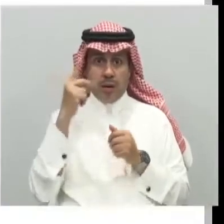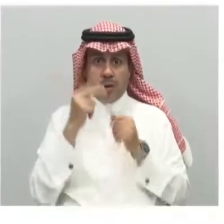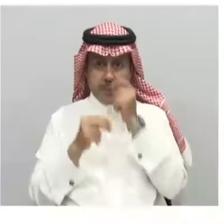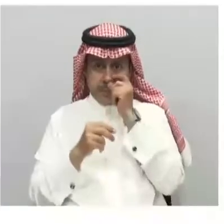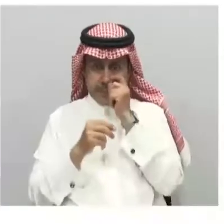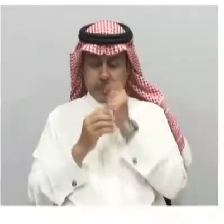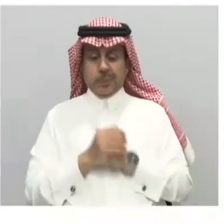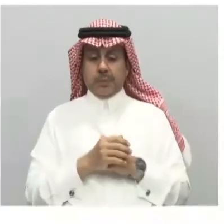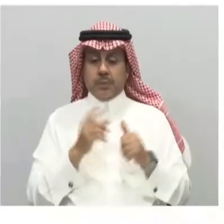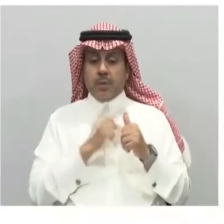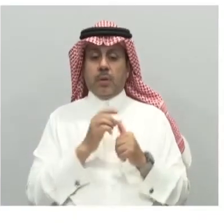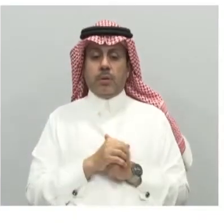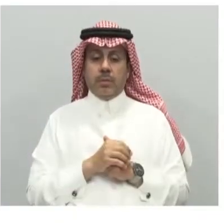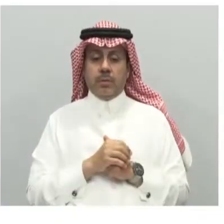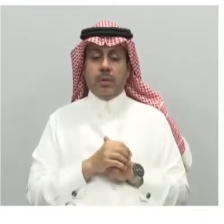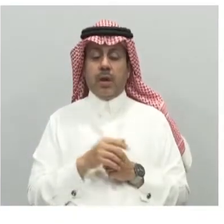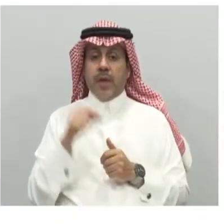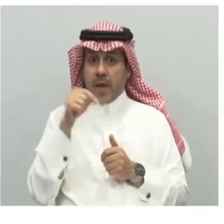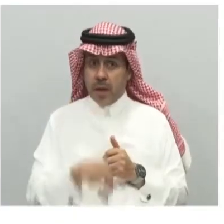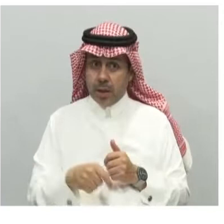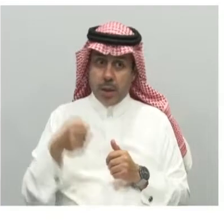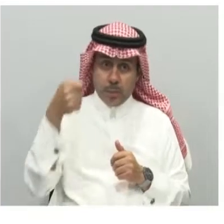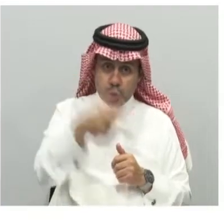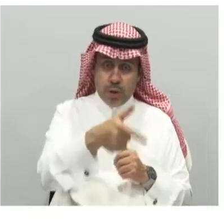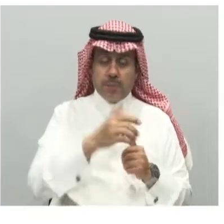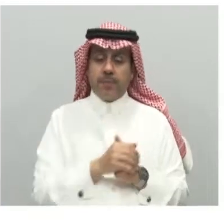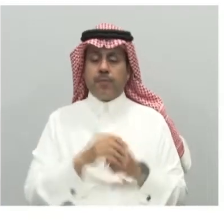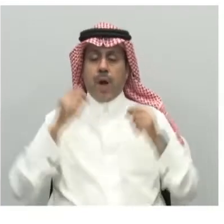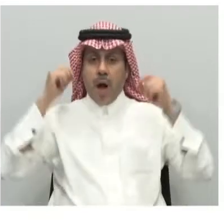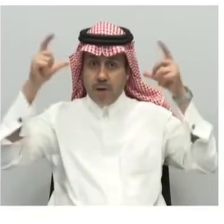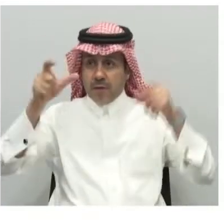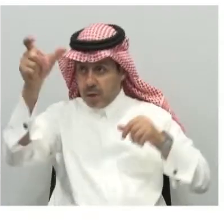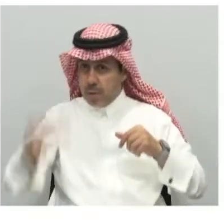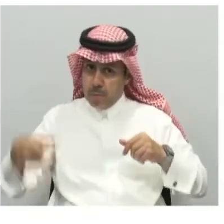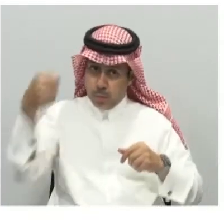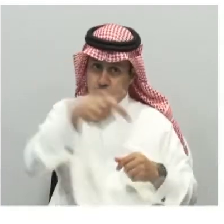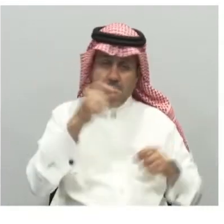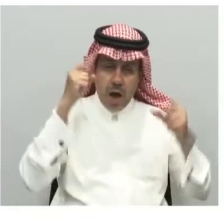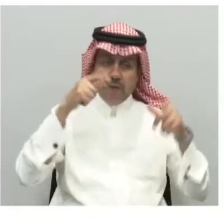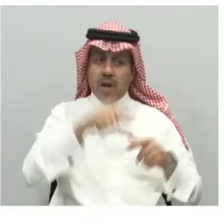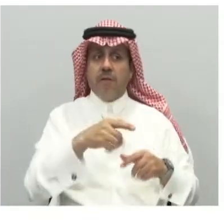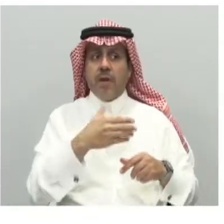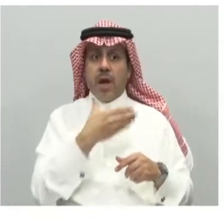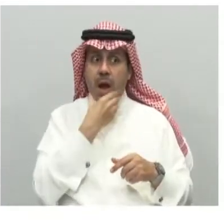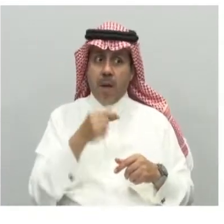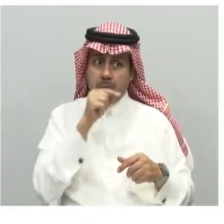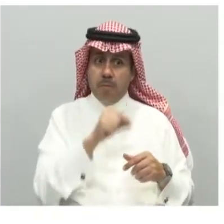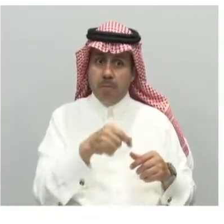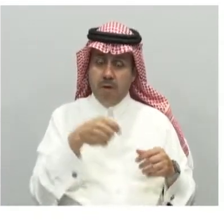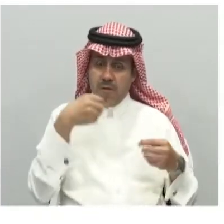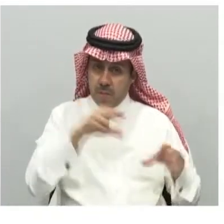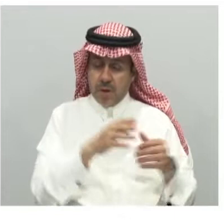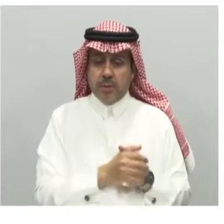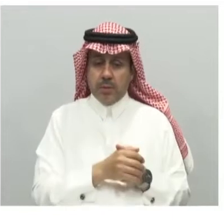الحاله الاولى اذا كان المشتري يعلم بالعيب بان اخبره البائع